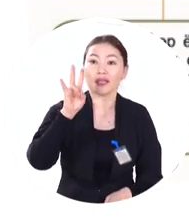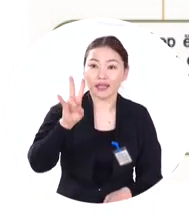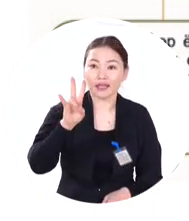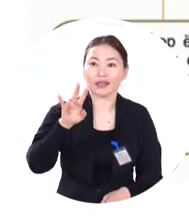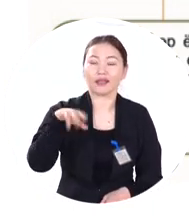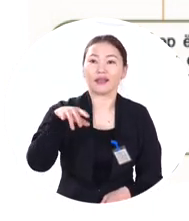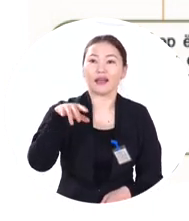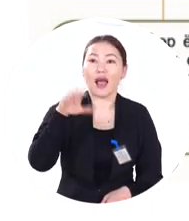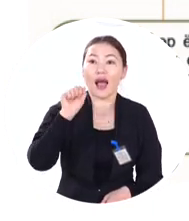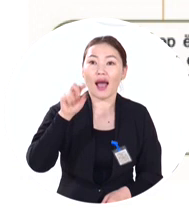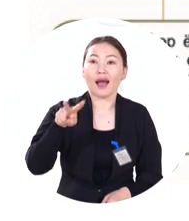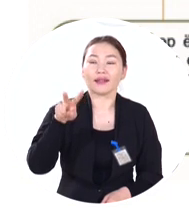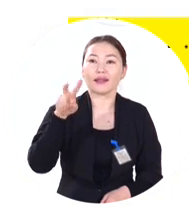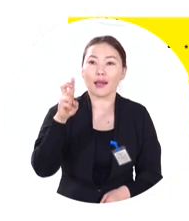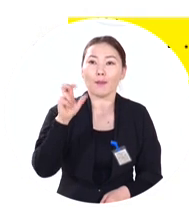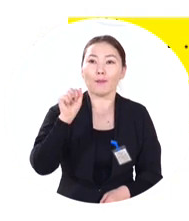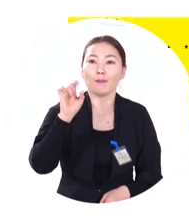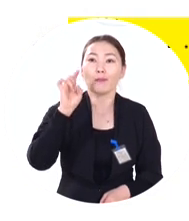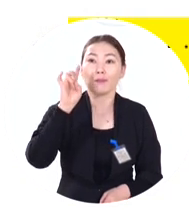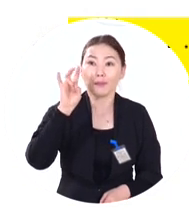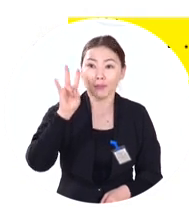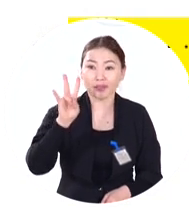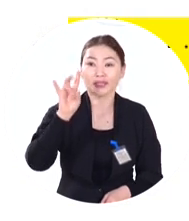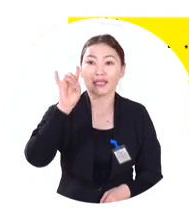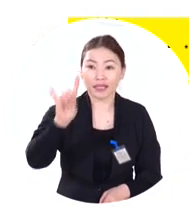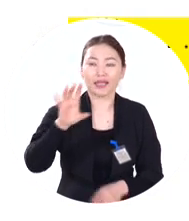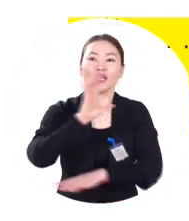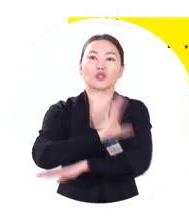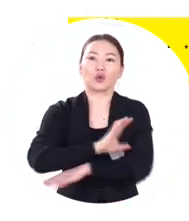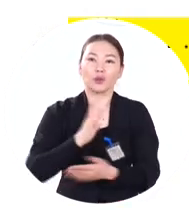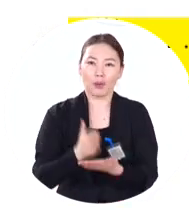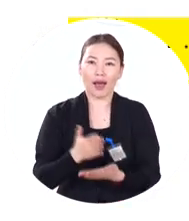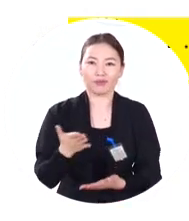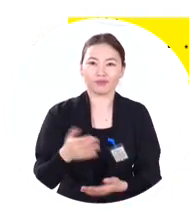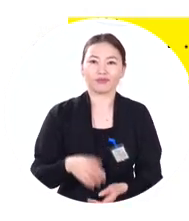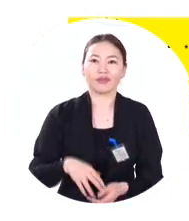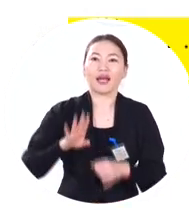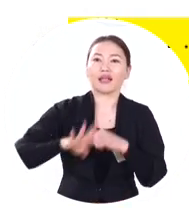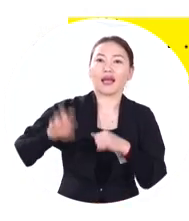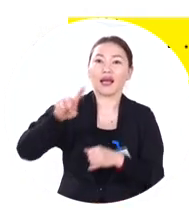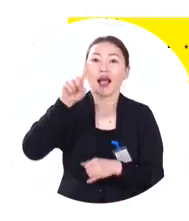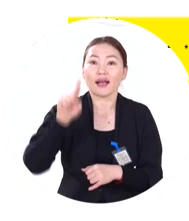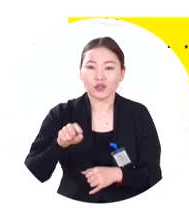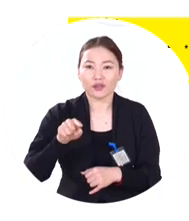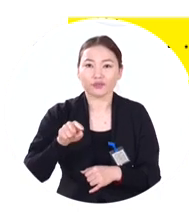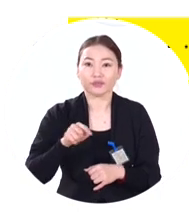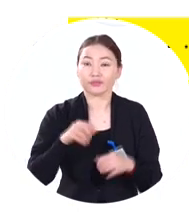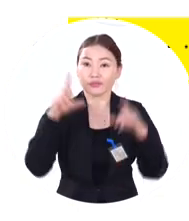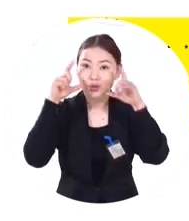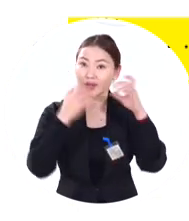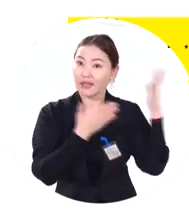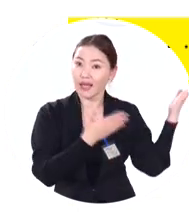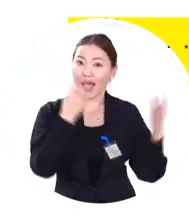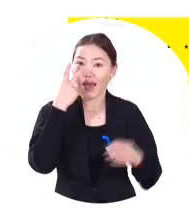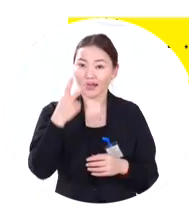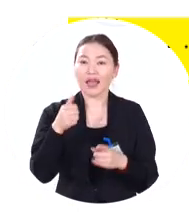баха. За зурагт харагдж байгаа энэхүү бурхан маань хиний бүтээл вэ? Хүүхд багчуу та бүхэн өмнөх хичээлээс эргэн санаарай. За